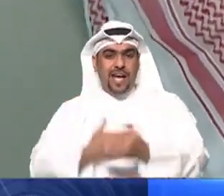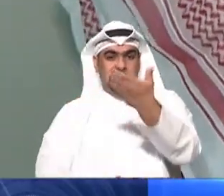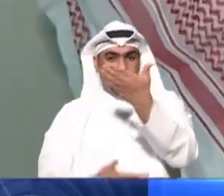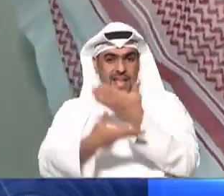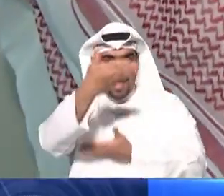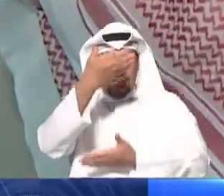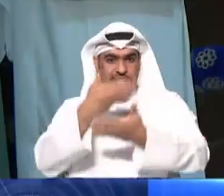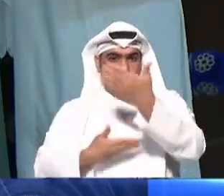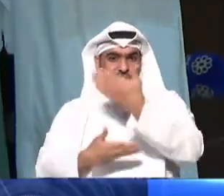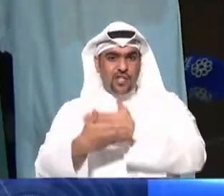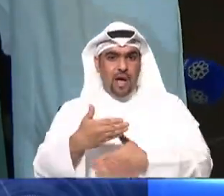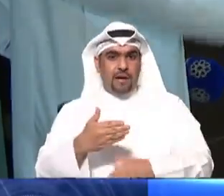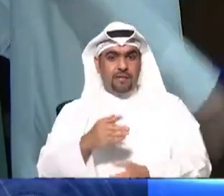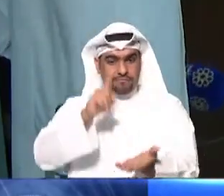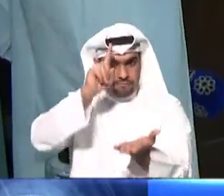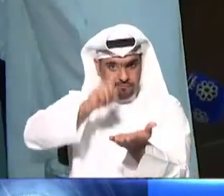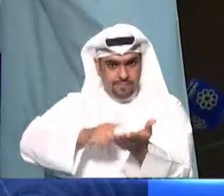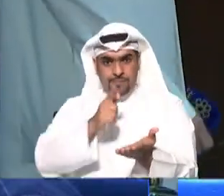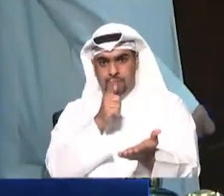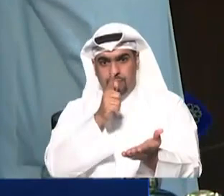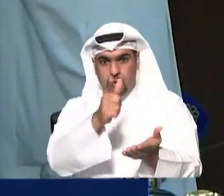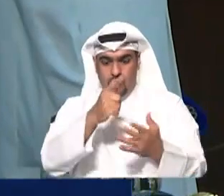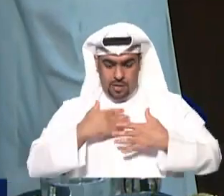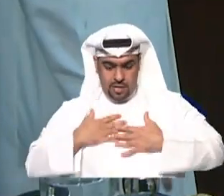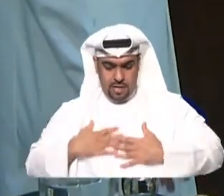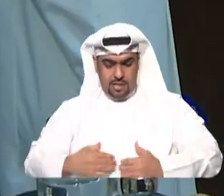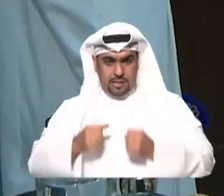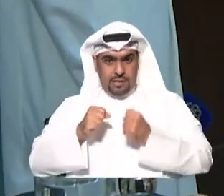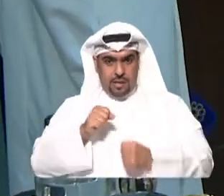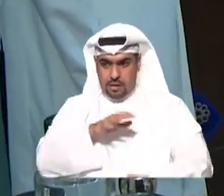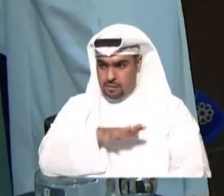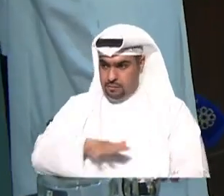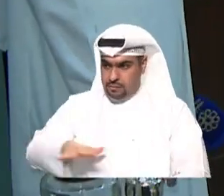الكويت العالمية وصحة المستهلكين